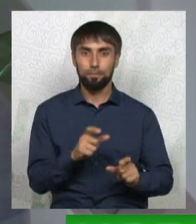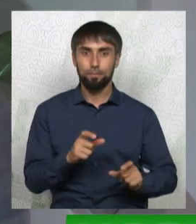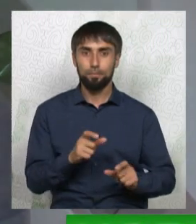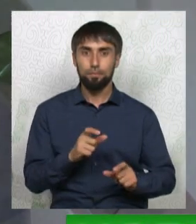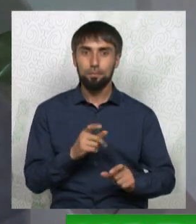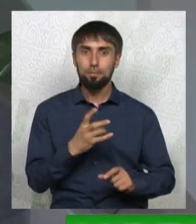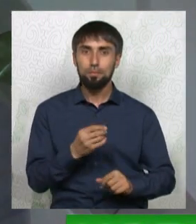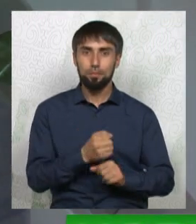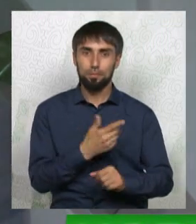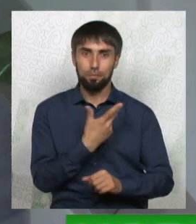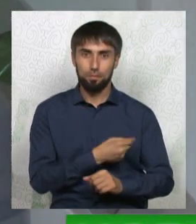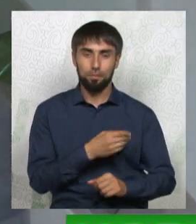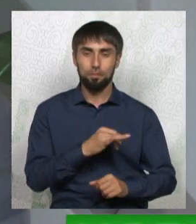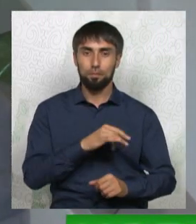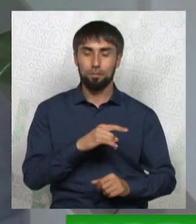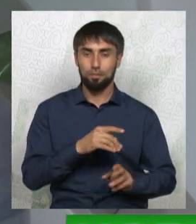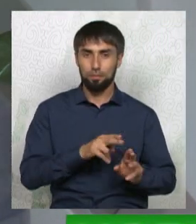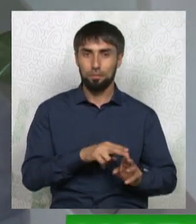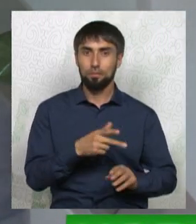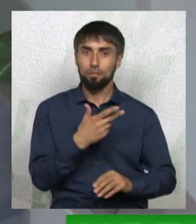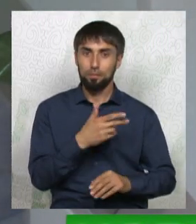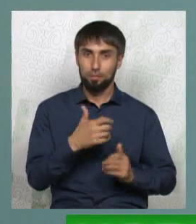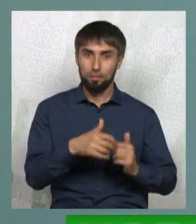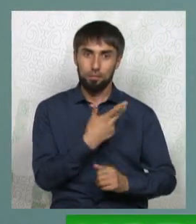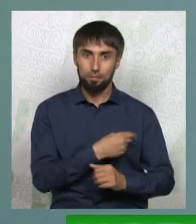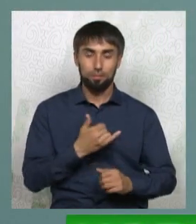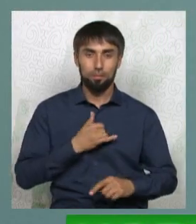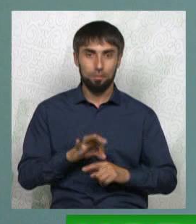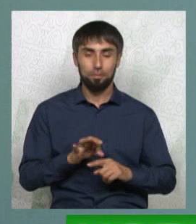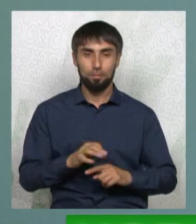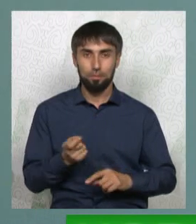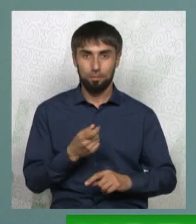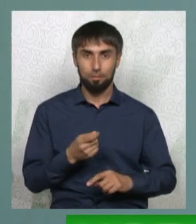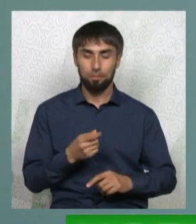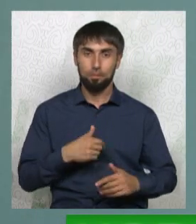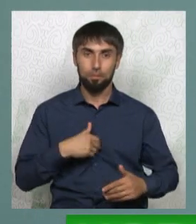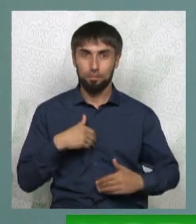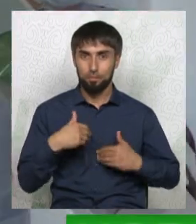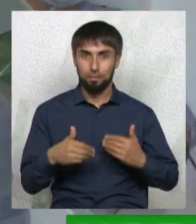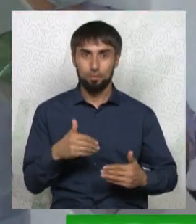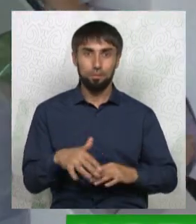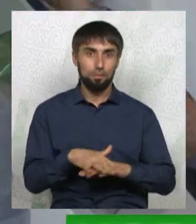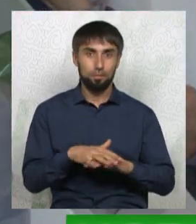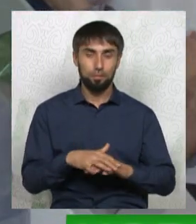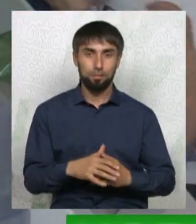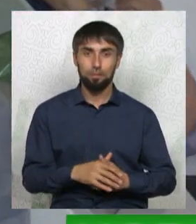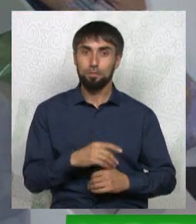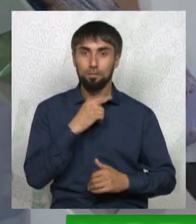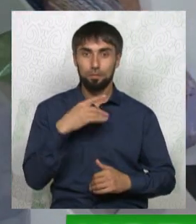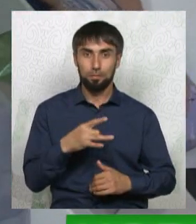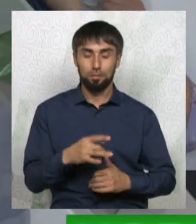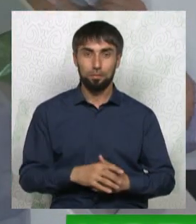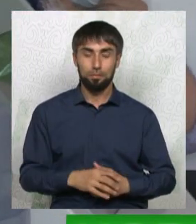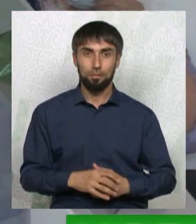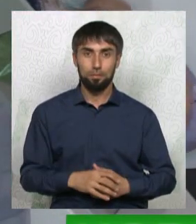основном не вакцинированные. Среди вакцинированных заболевших у нас мало. Рекомендую населению Республики